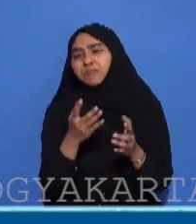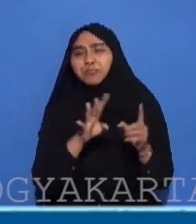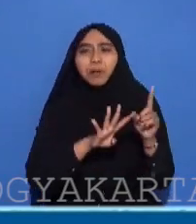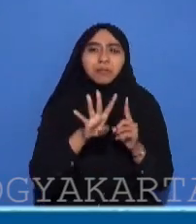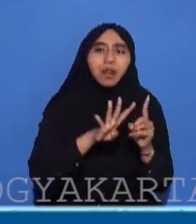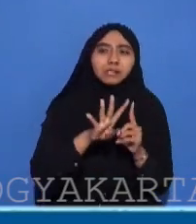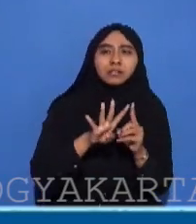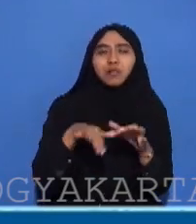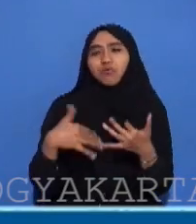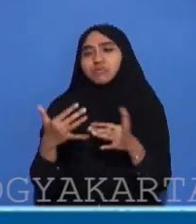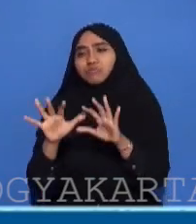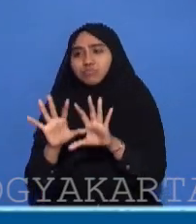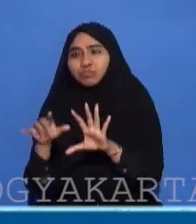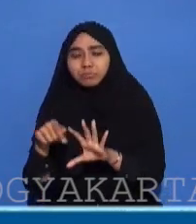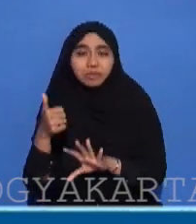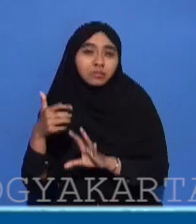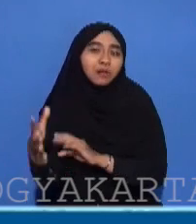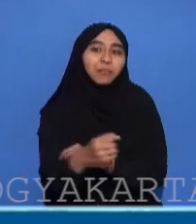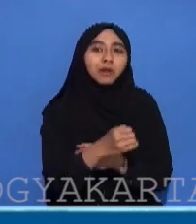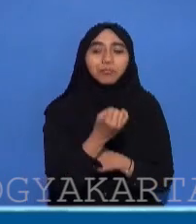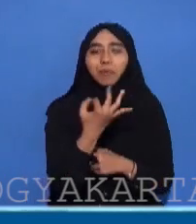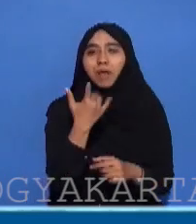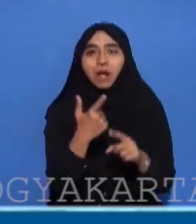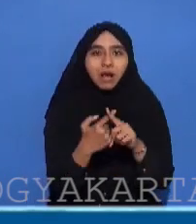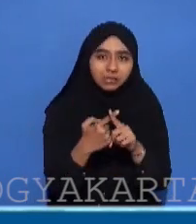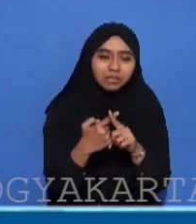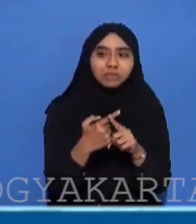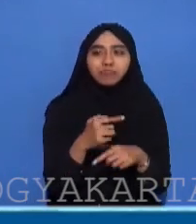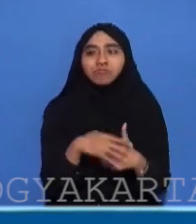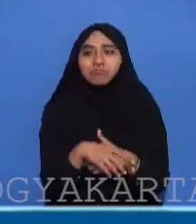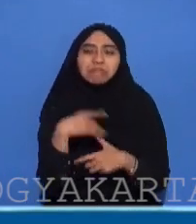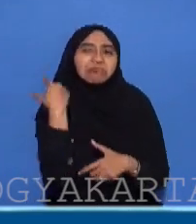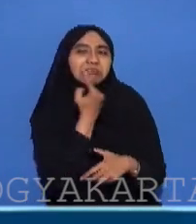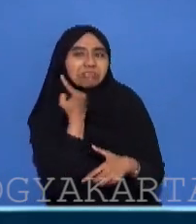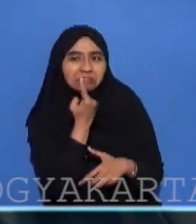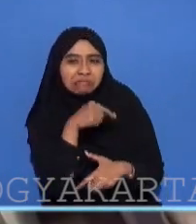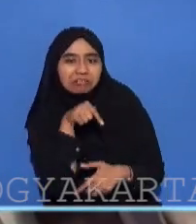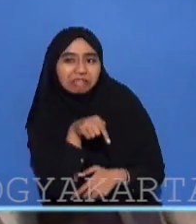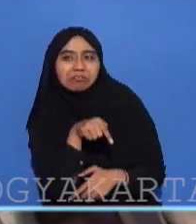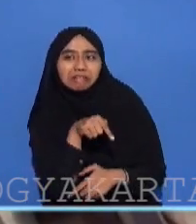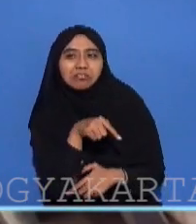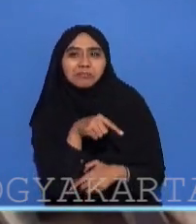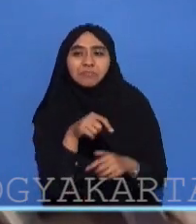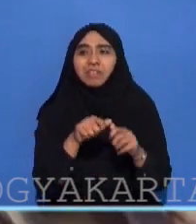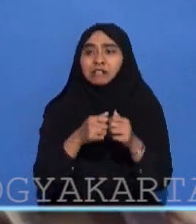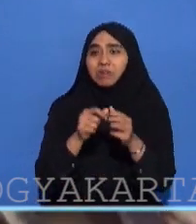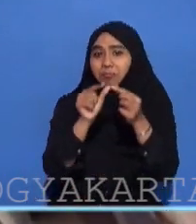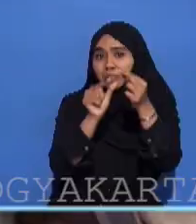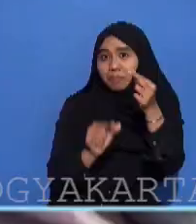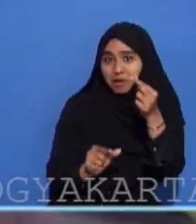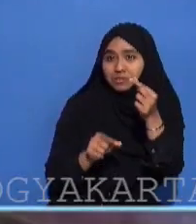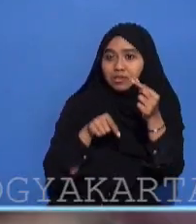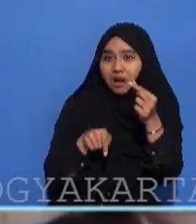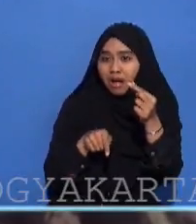nggih. Nggih. Niki saged dipanen pinten berapa kali, Bu niki, Bu? Lah berkali-kali Mas niki. Kacang proweh utawi kacang bayung